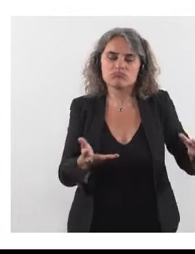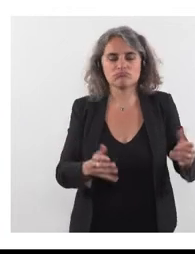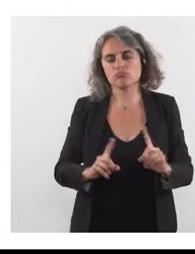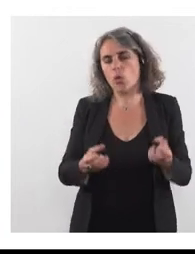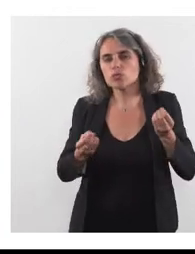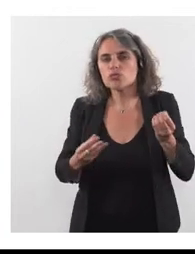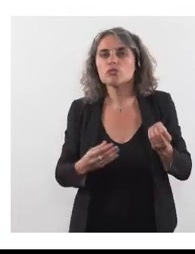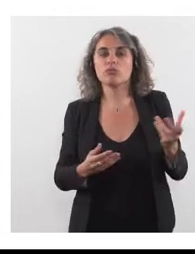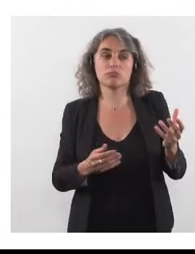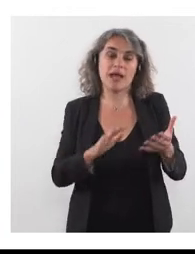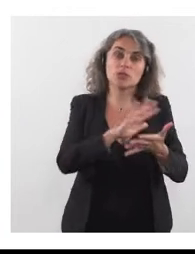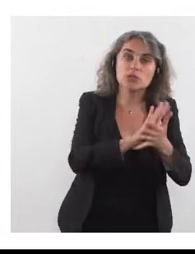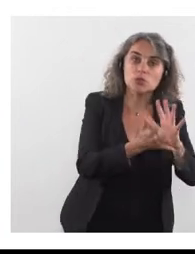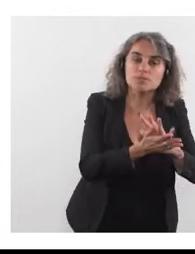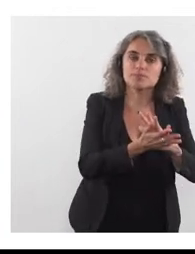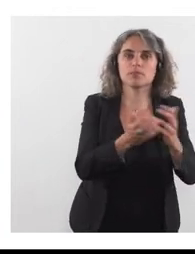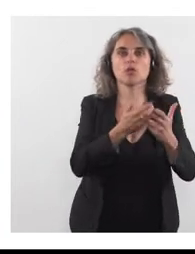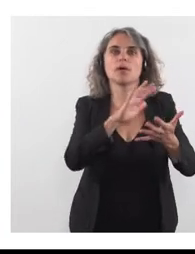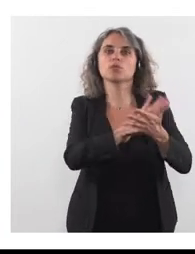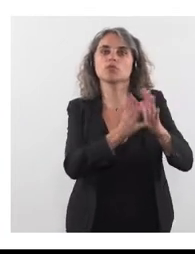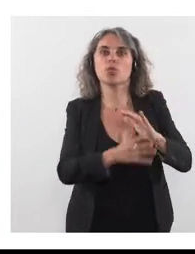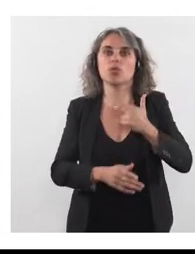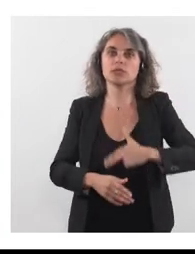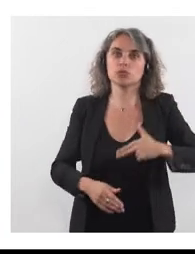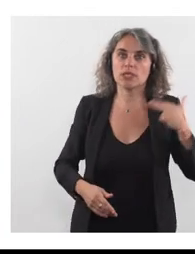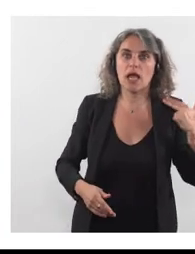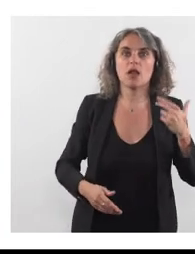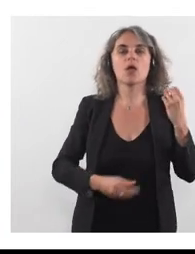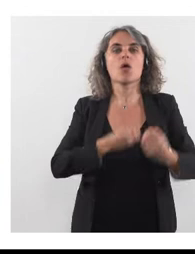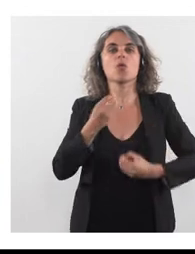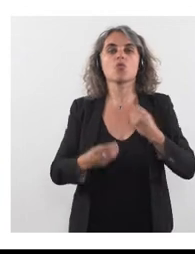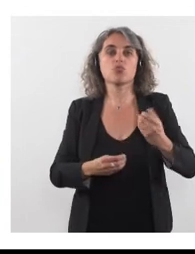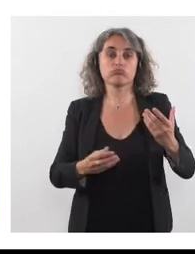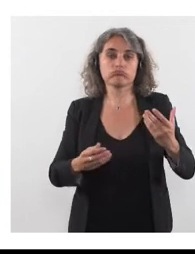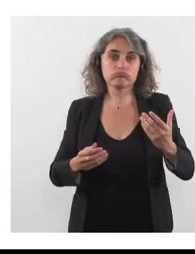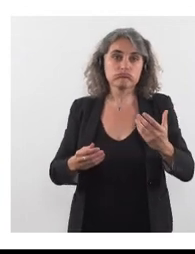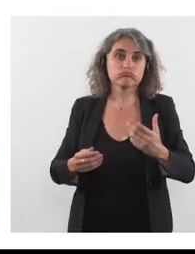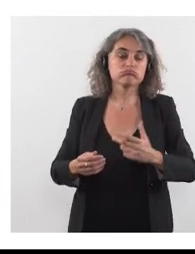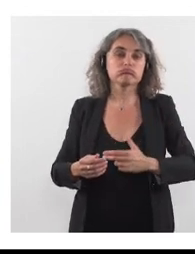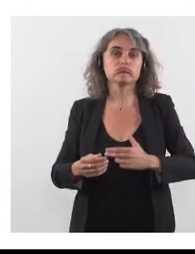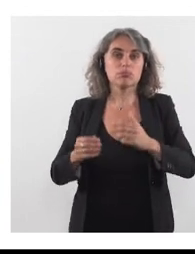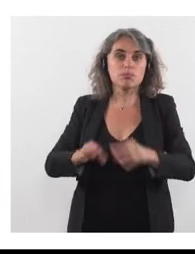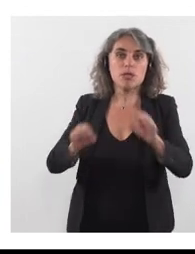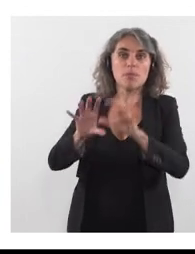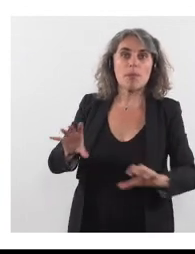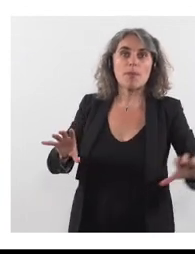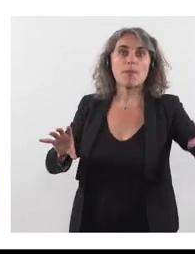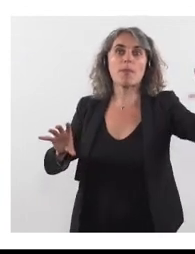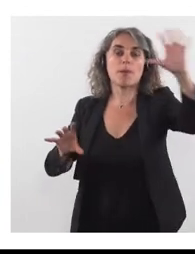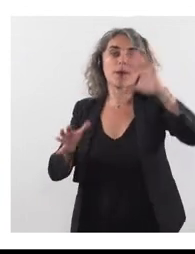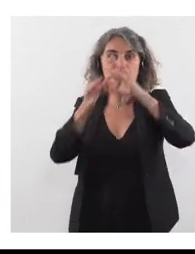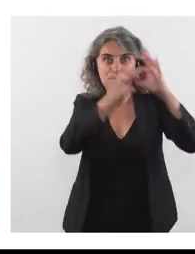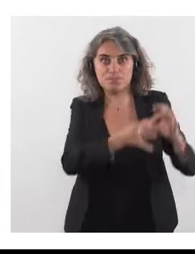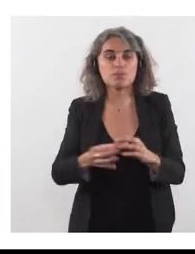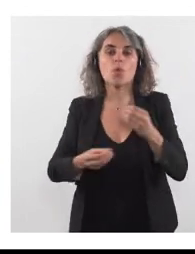émaner d'associations, que ce soit des associations nationales, transnationales, des associations comme ILGA Europe aussi, etc.,